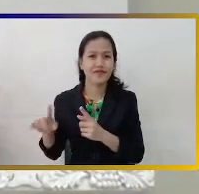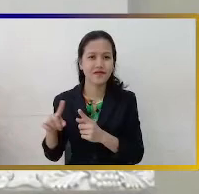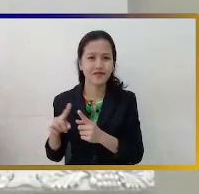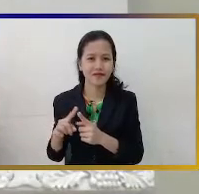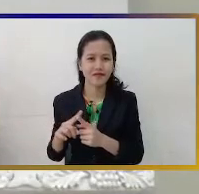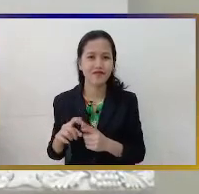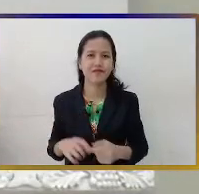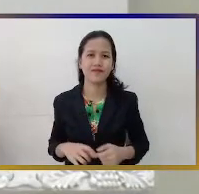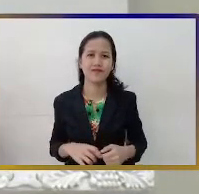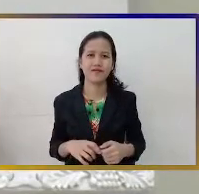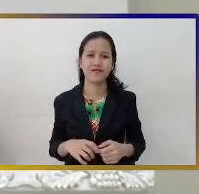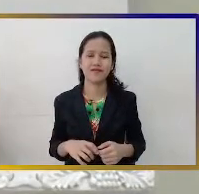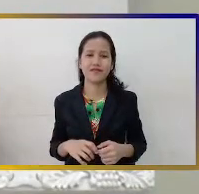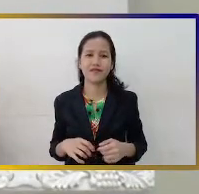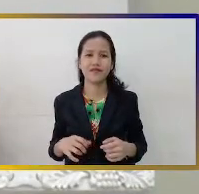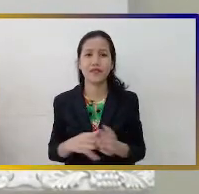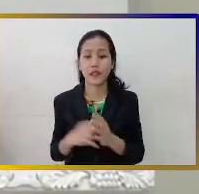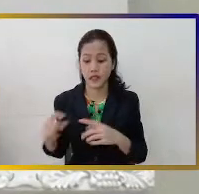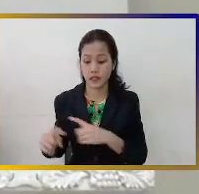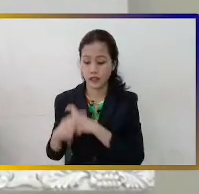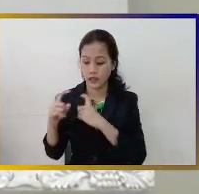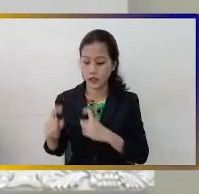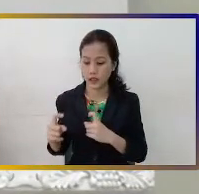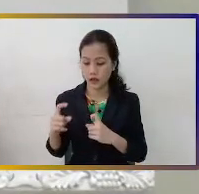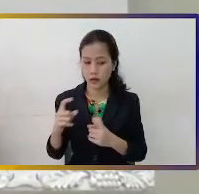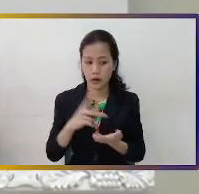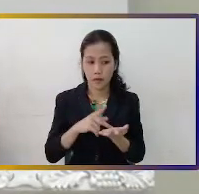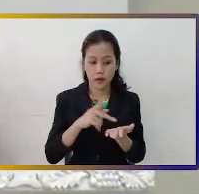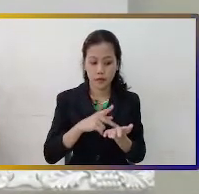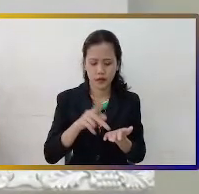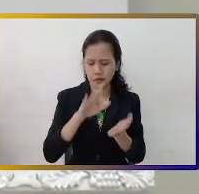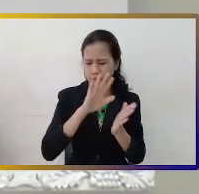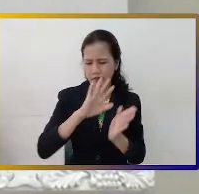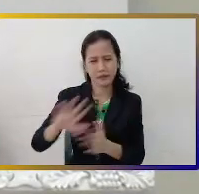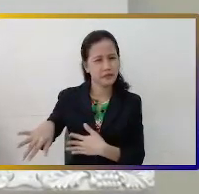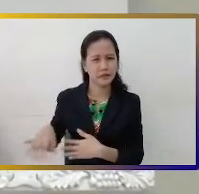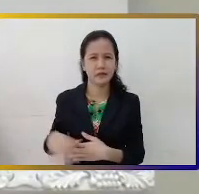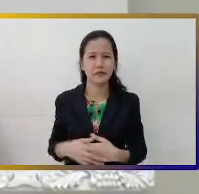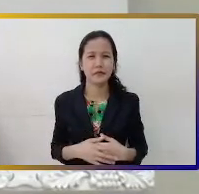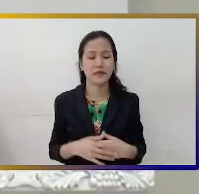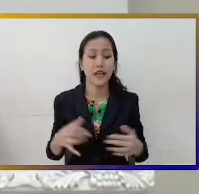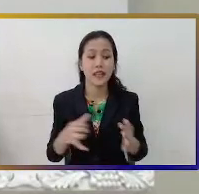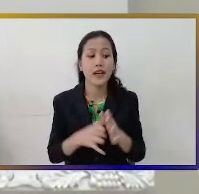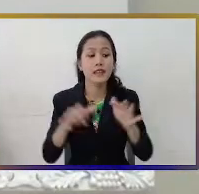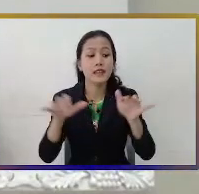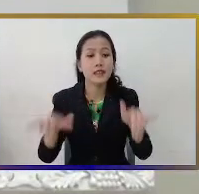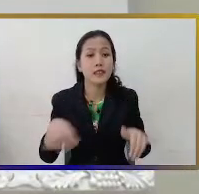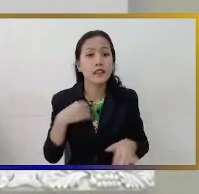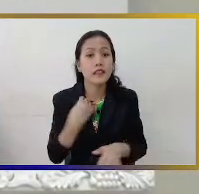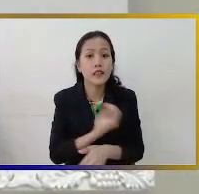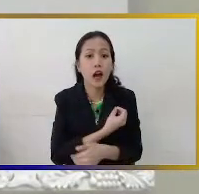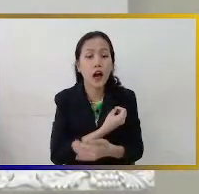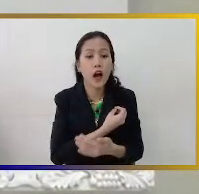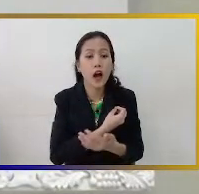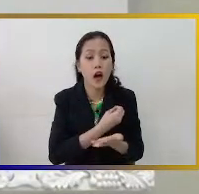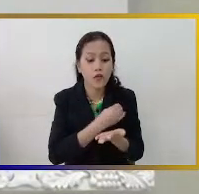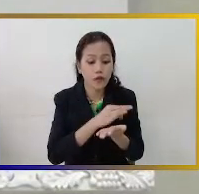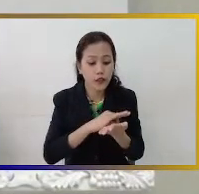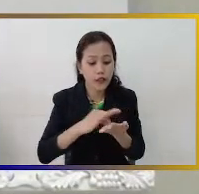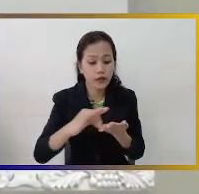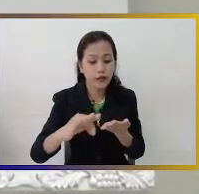ipinakita that still ang kapatawaran at ang kapatawaran ng ating kasalanan ay sa pamamagitan